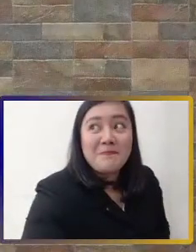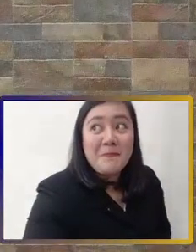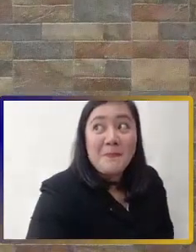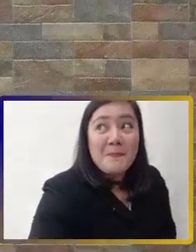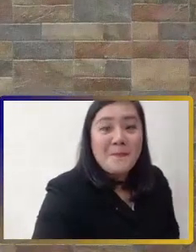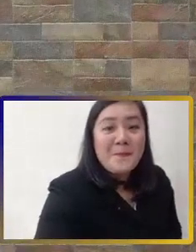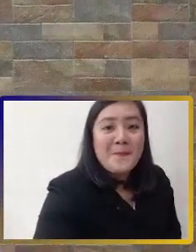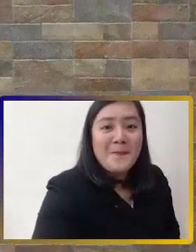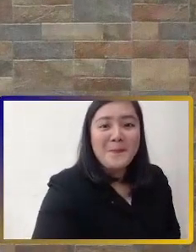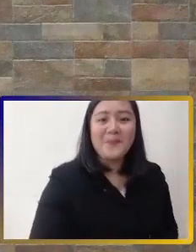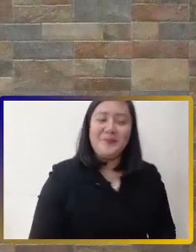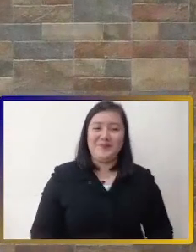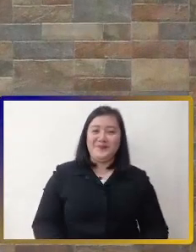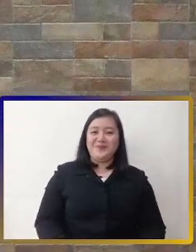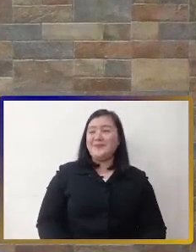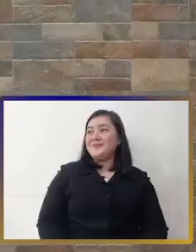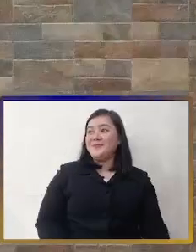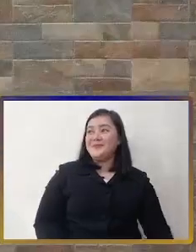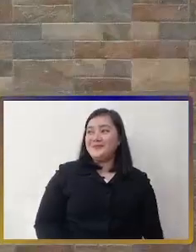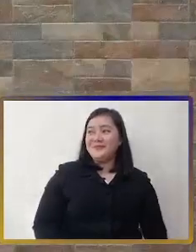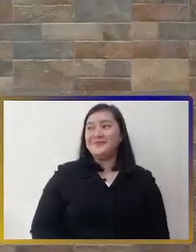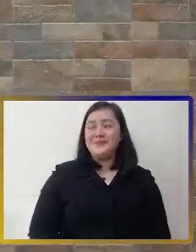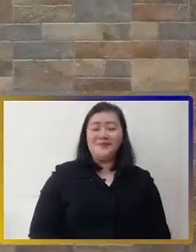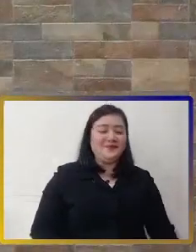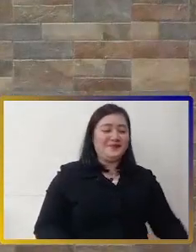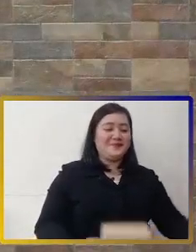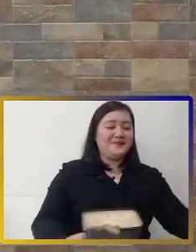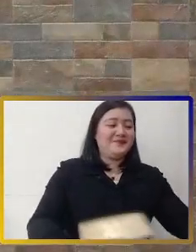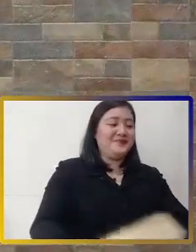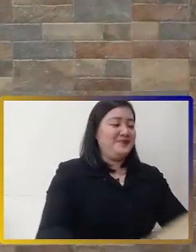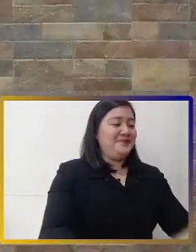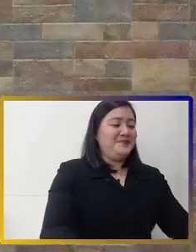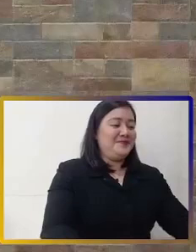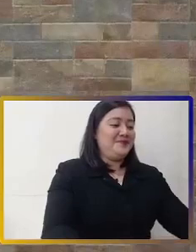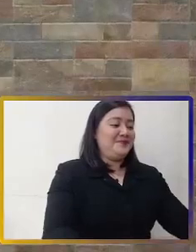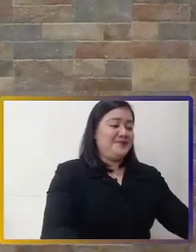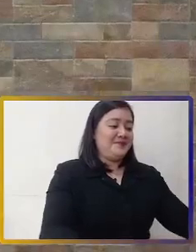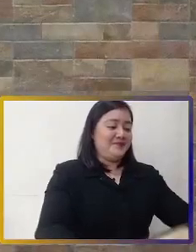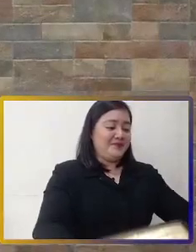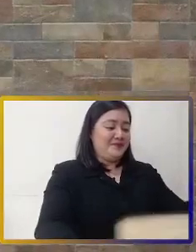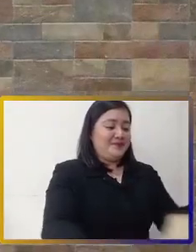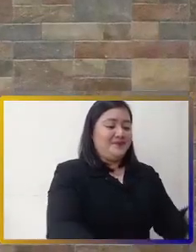pong matututunan para patuloy pa tayong maging matatag sa ating pong